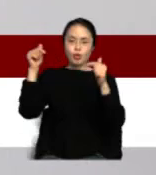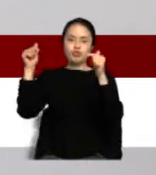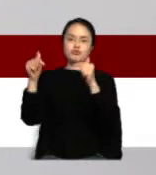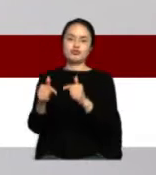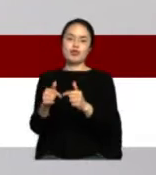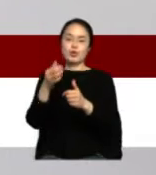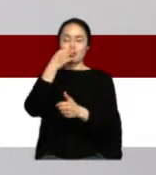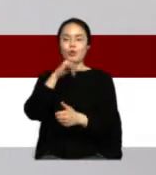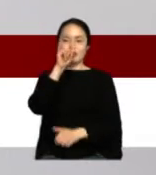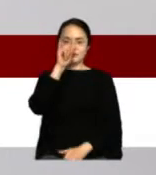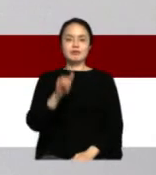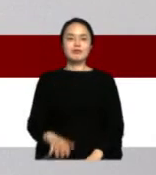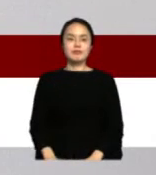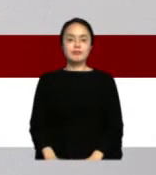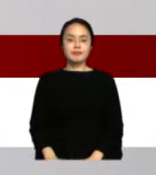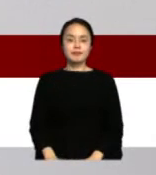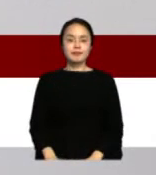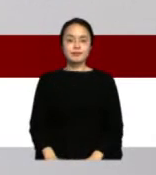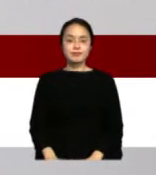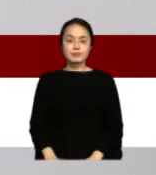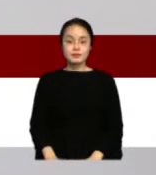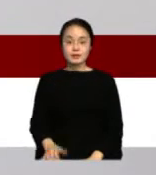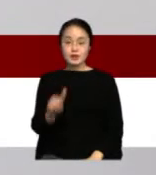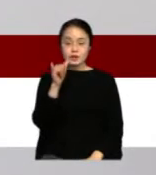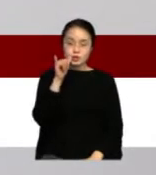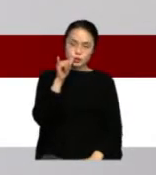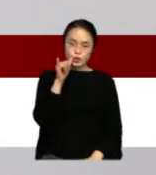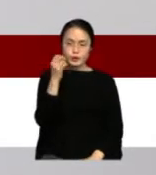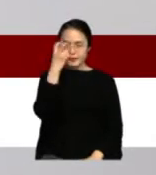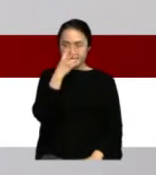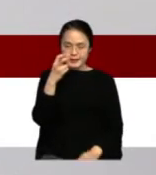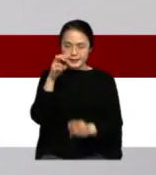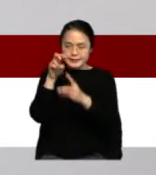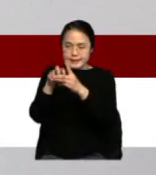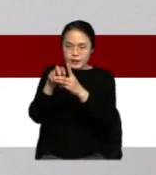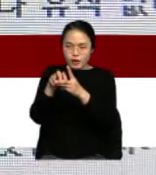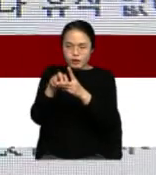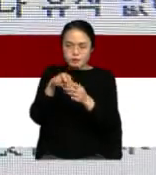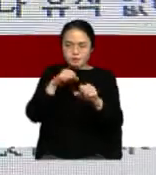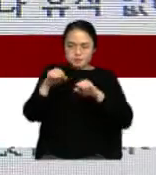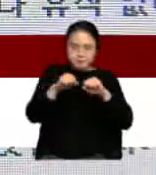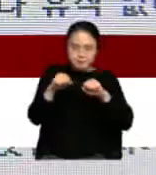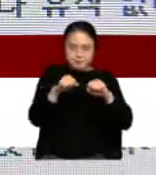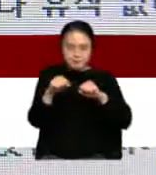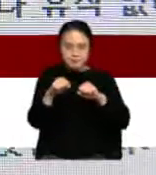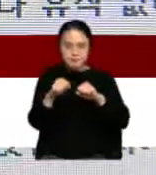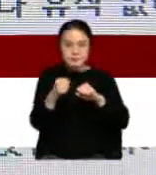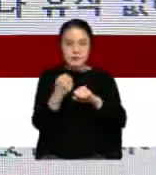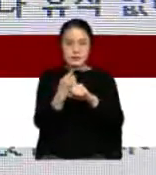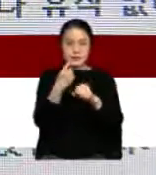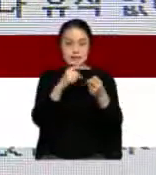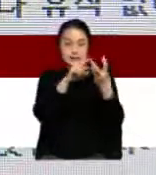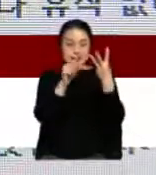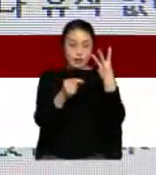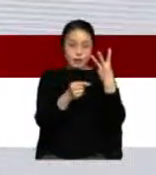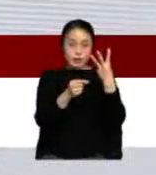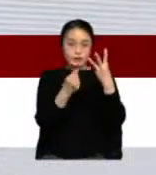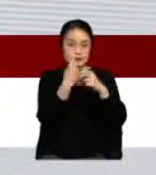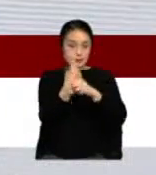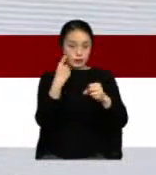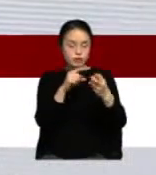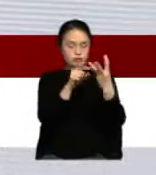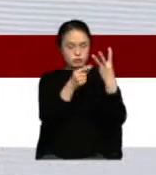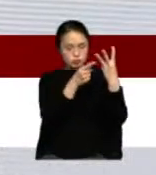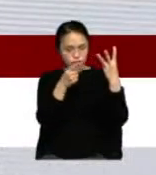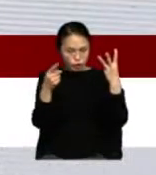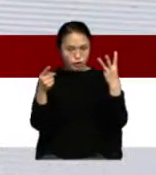노원구 중독 관리 지원 센터는 지난해 3월부터 10월까지 지역 내 초 중 학생 3천여 명을 대상으로 스마트 미디어